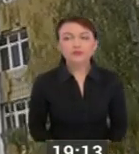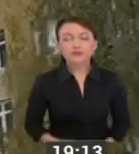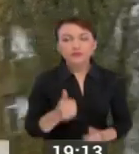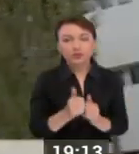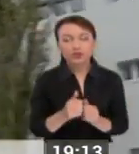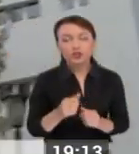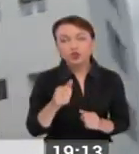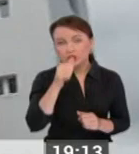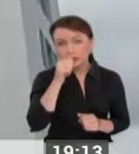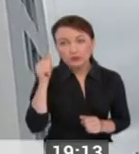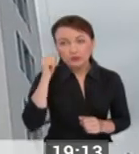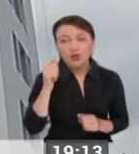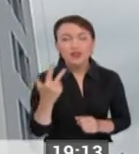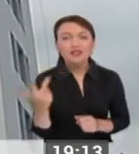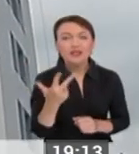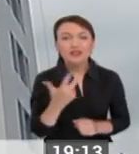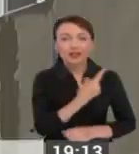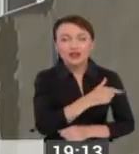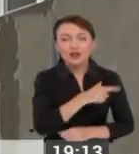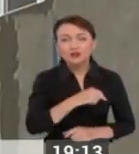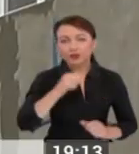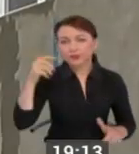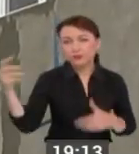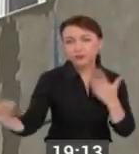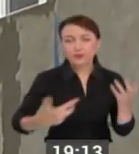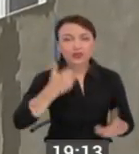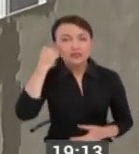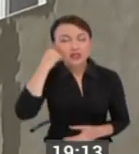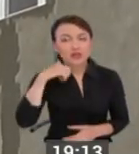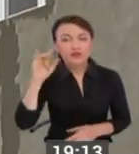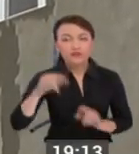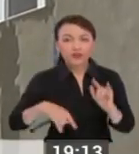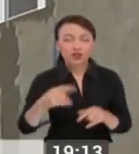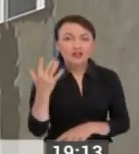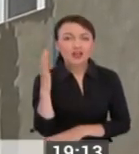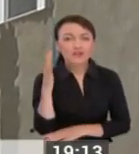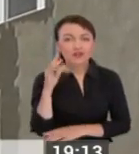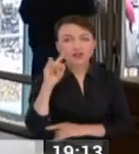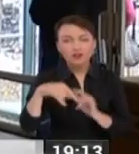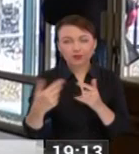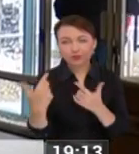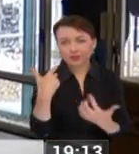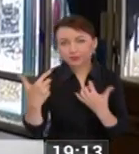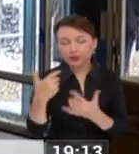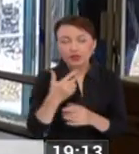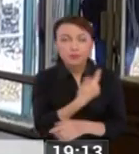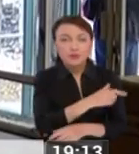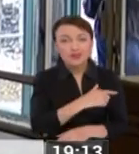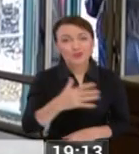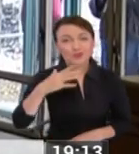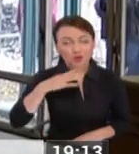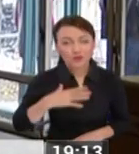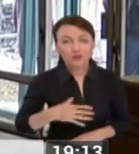тому приміщенням третьої лікарні гуляв вітер через старі вікна. Дерев'яні рами мали шпарини, тому медикам